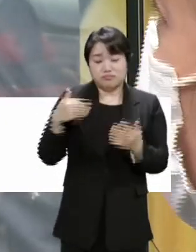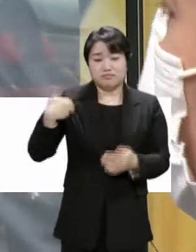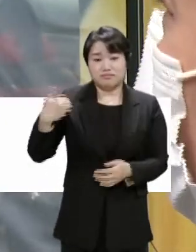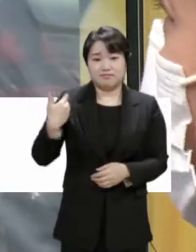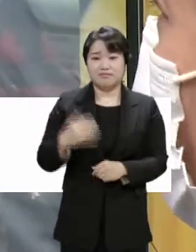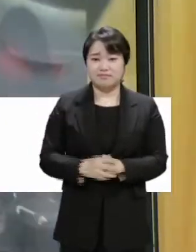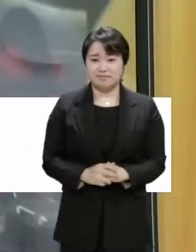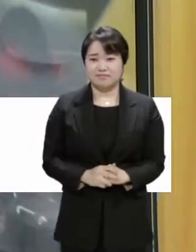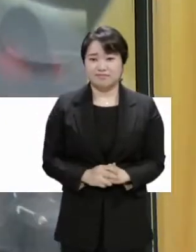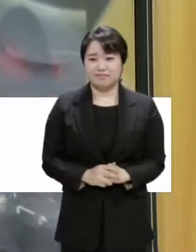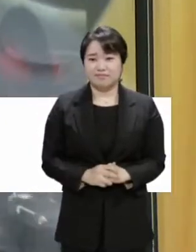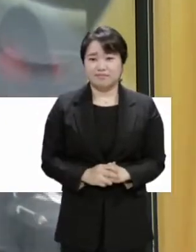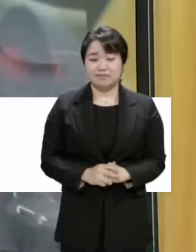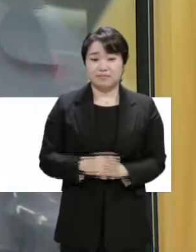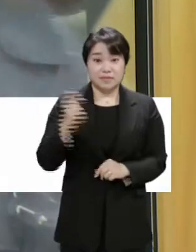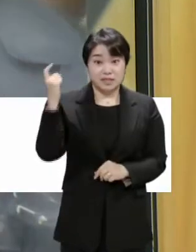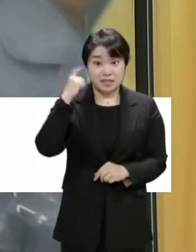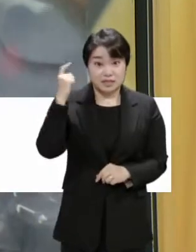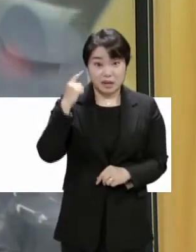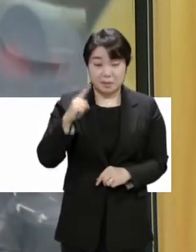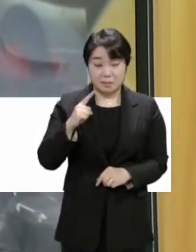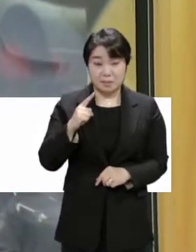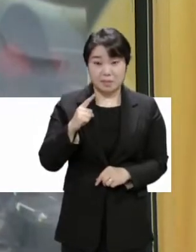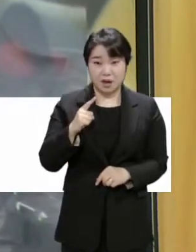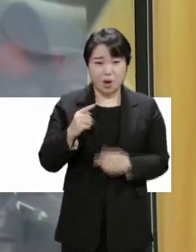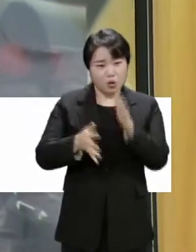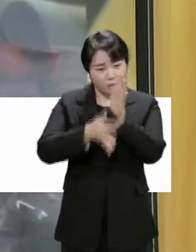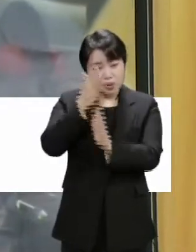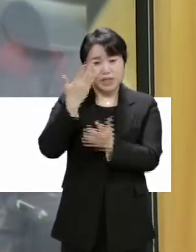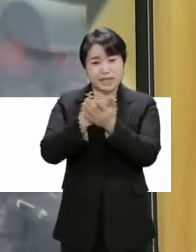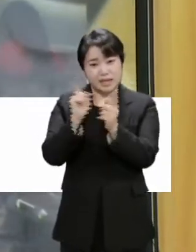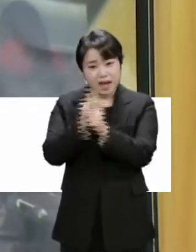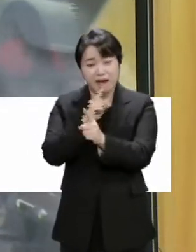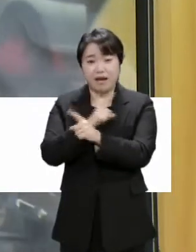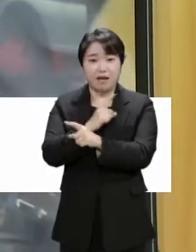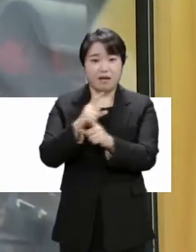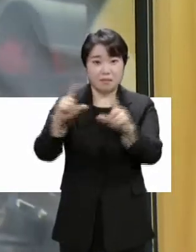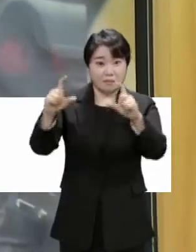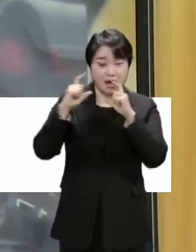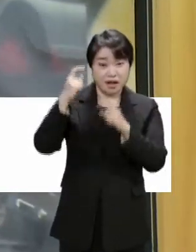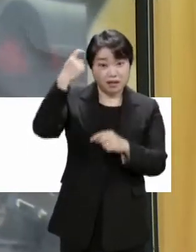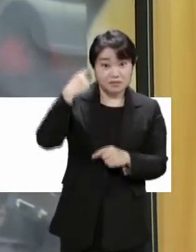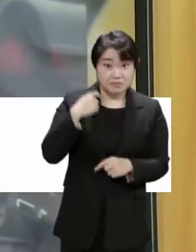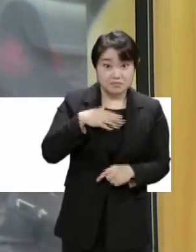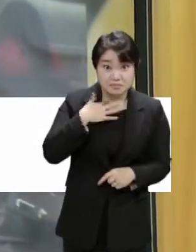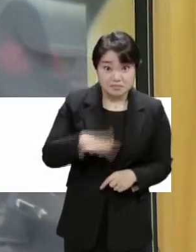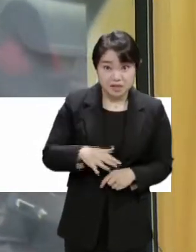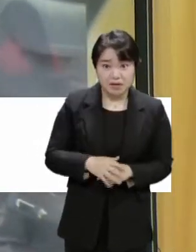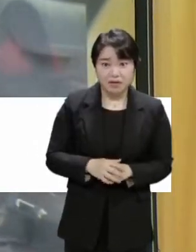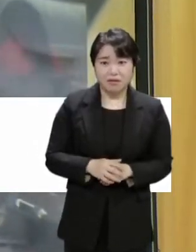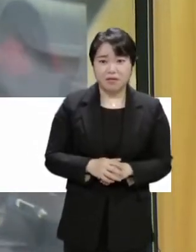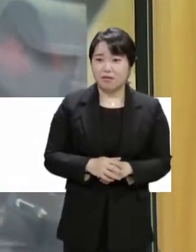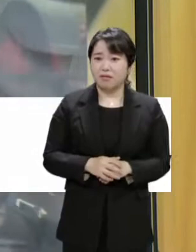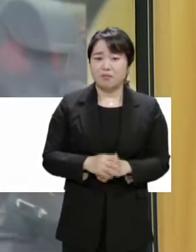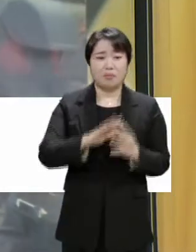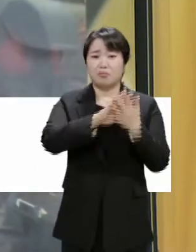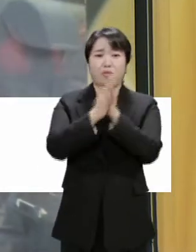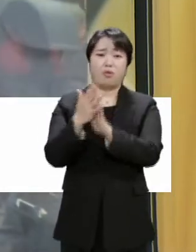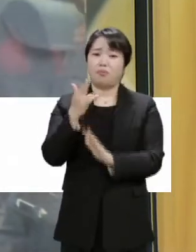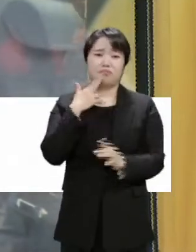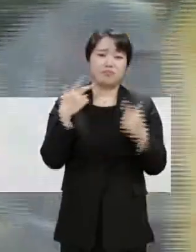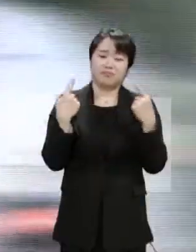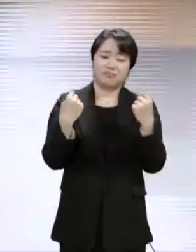것 같은데요. 한 번도 그거에 대해서 여기 도시재생 하는구나 하고 느껴본 적이 없어요. 네, 변화가 별로